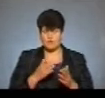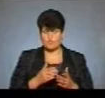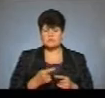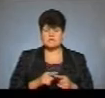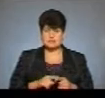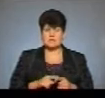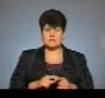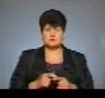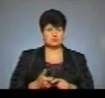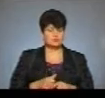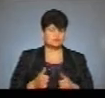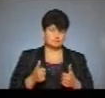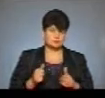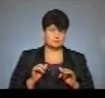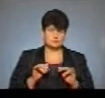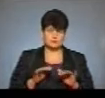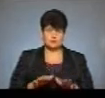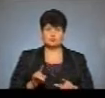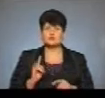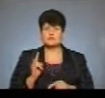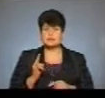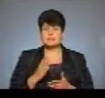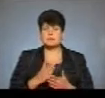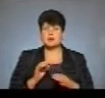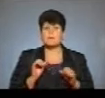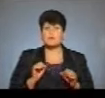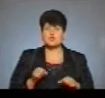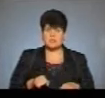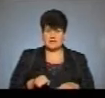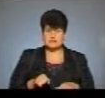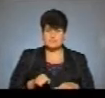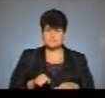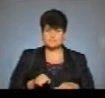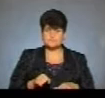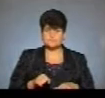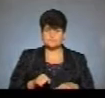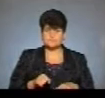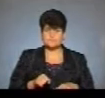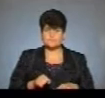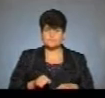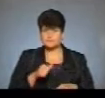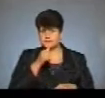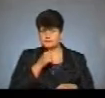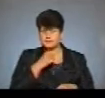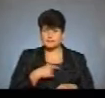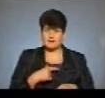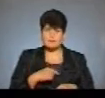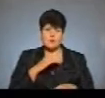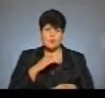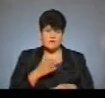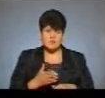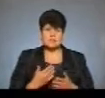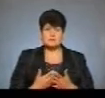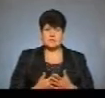також досить класна річ, тому що дитина має можливість приміряти на себе професії. Наприклад,